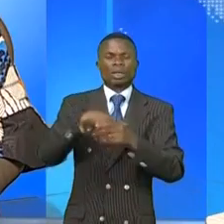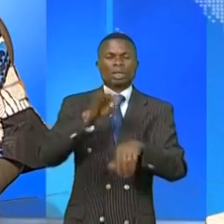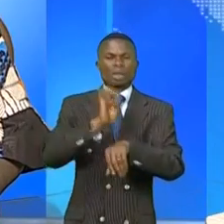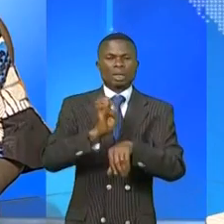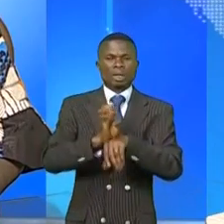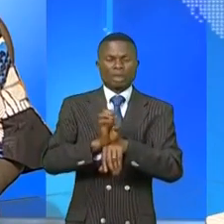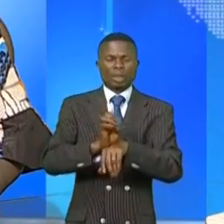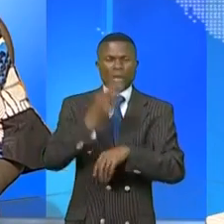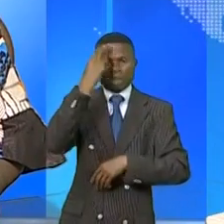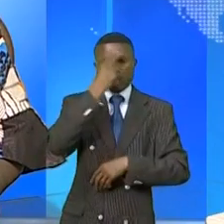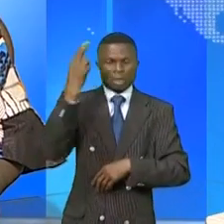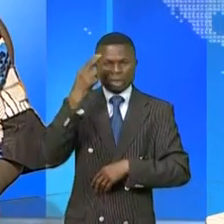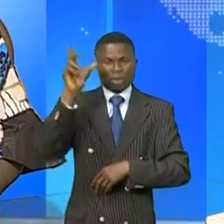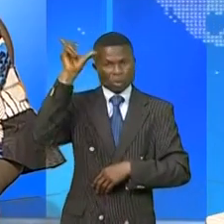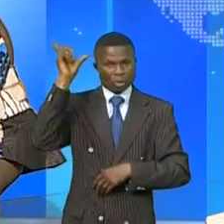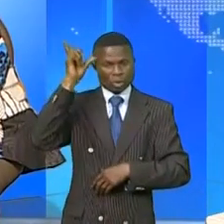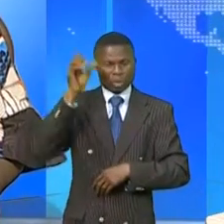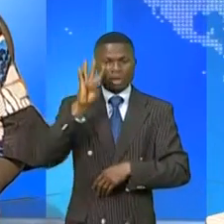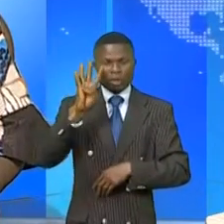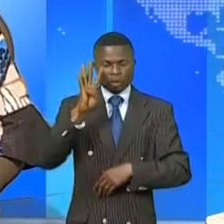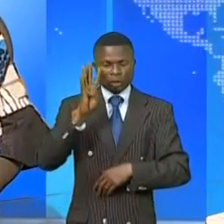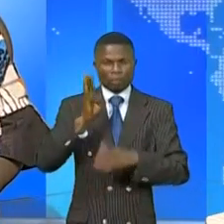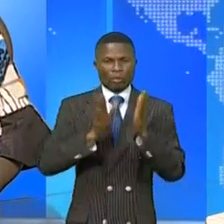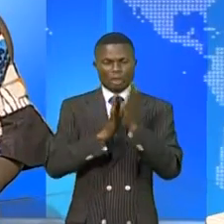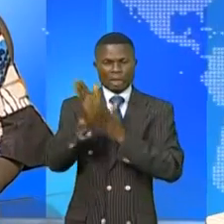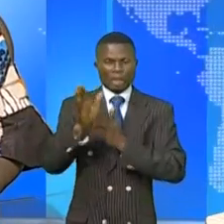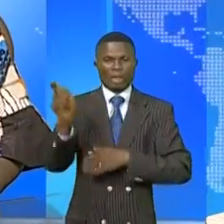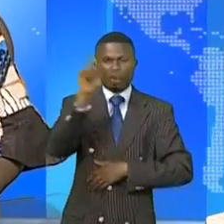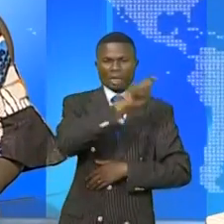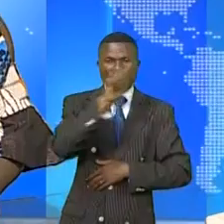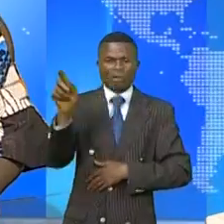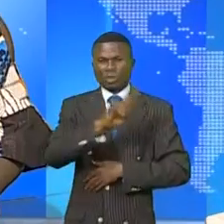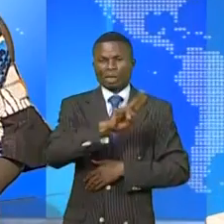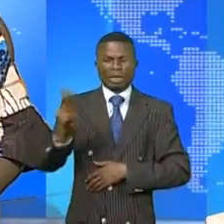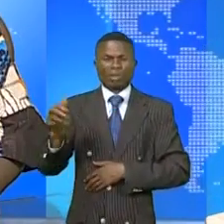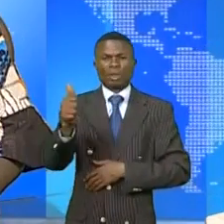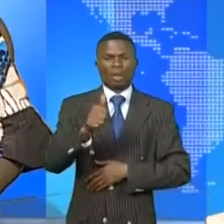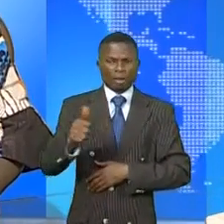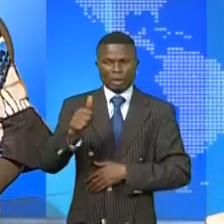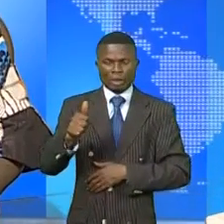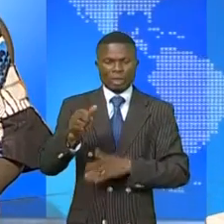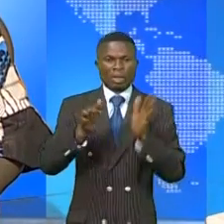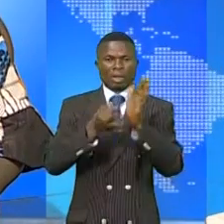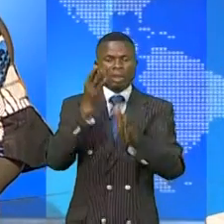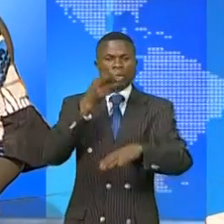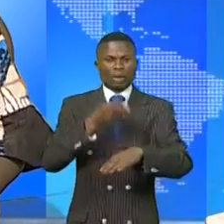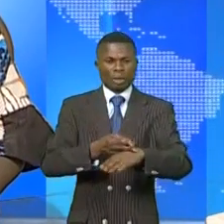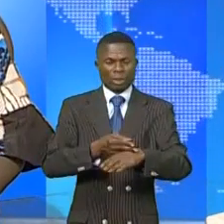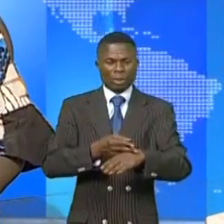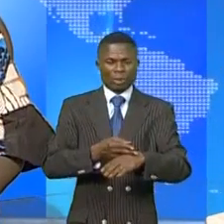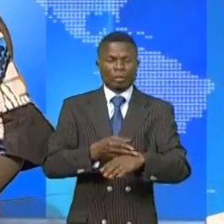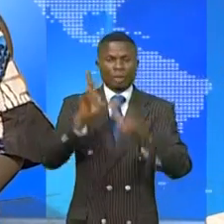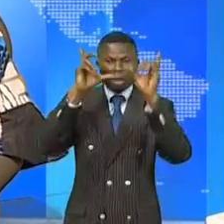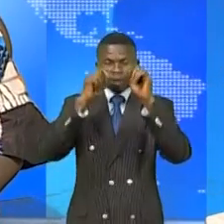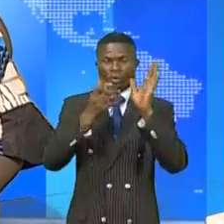cathédrale Notre-Dame du Congo. C'est jeudi 15 avril 2021 à 13h, l'exposition